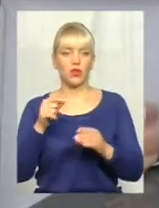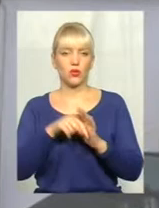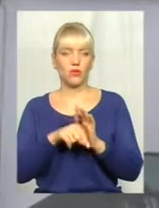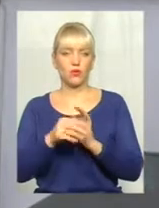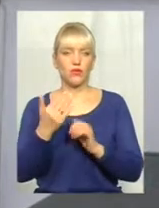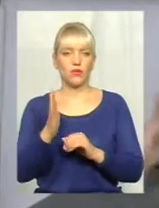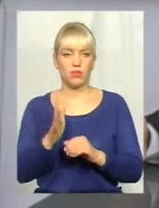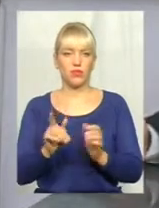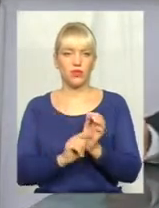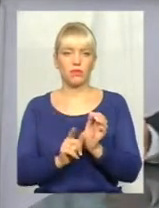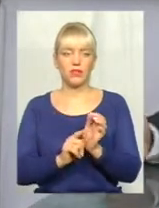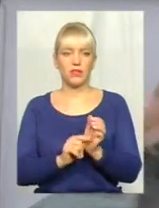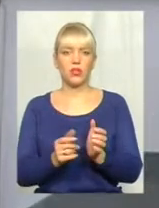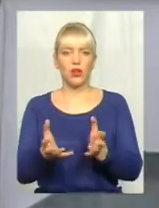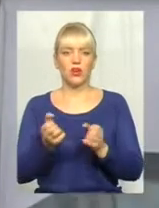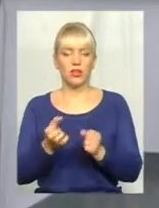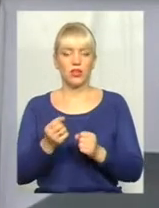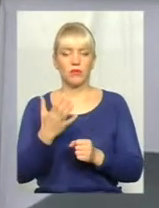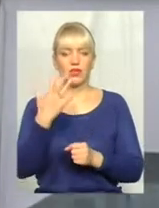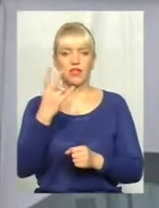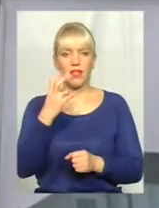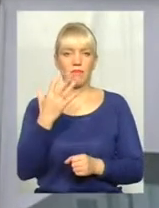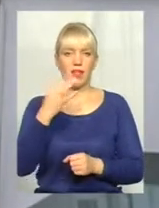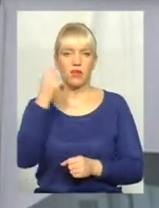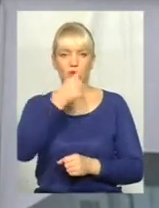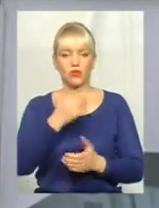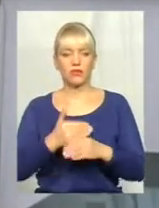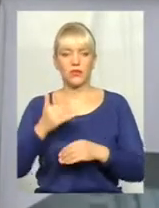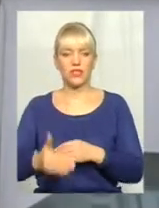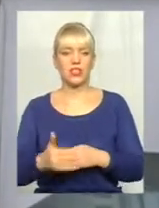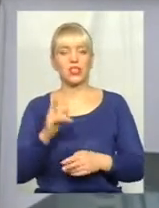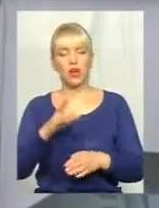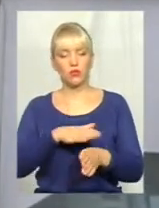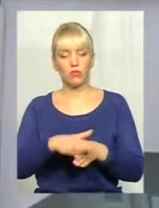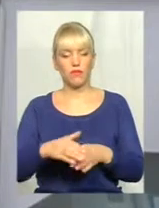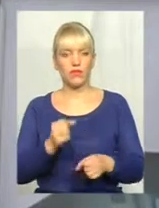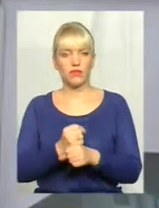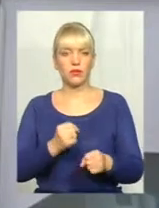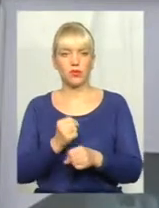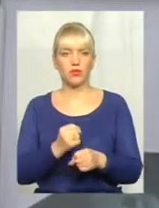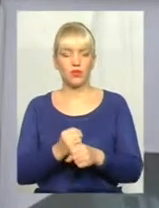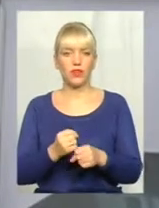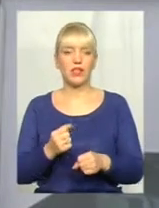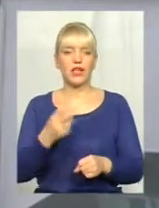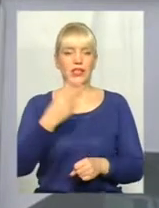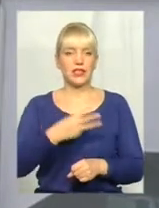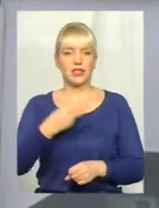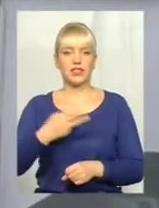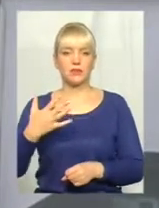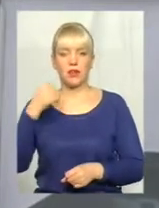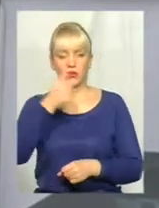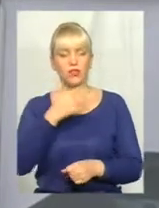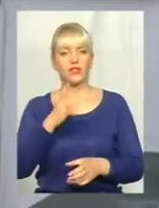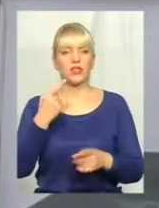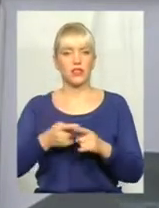пенсію отримувати на 5 років пізніше. А той, хто повністю відпрацював 30-35 років, ті будуть отримати в 60 років. І у людини